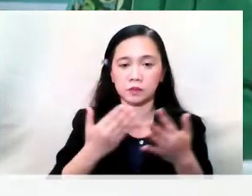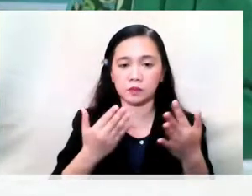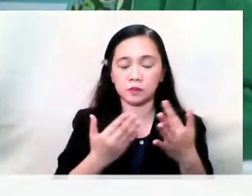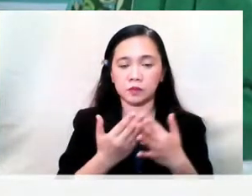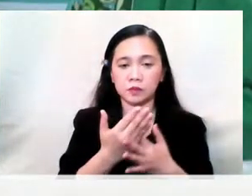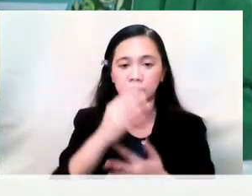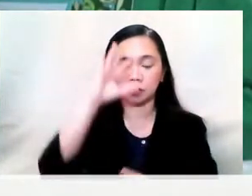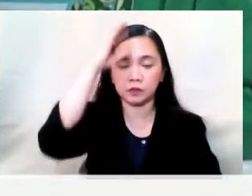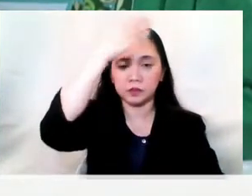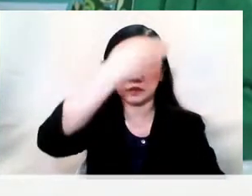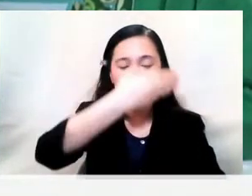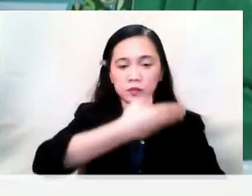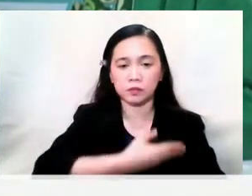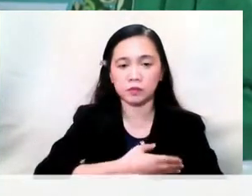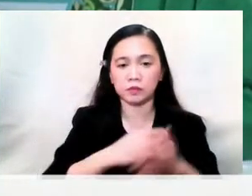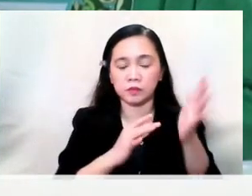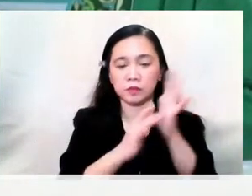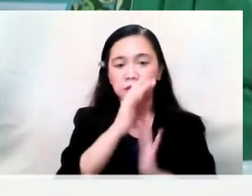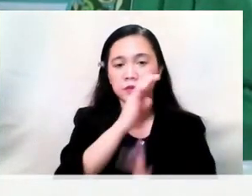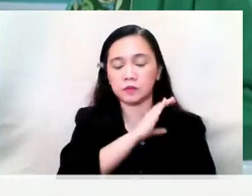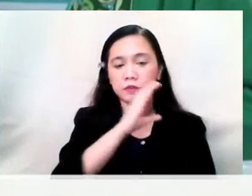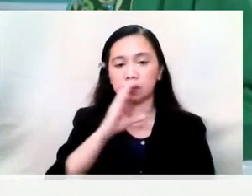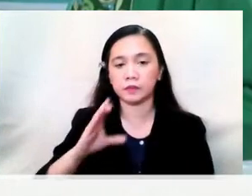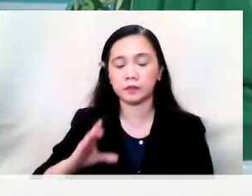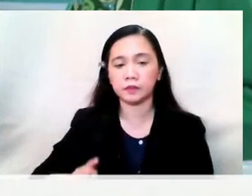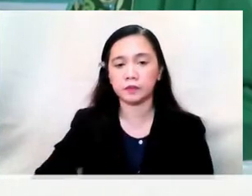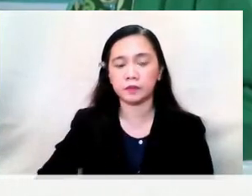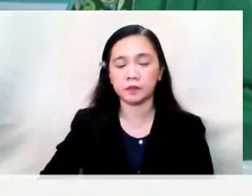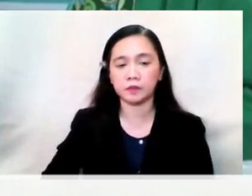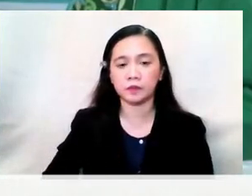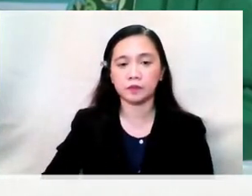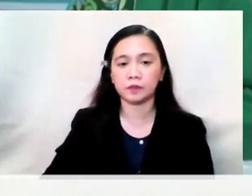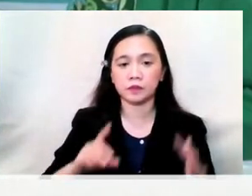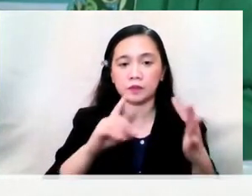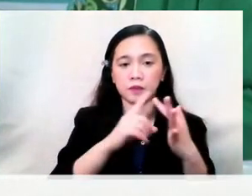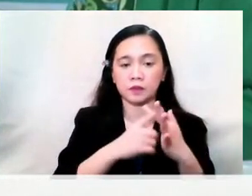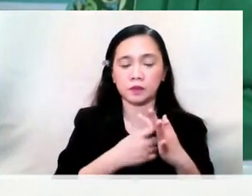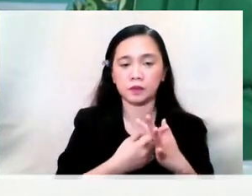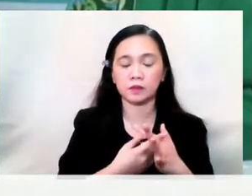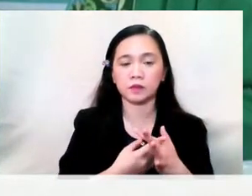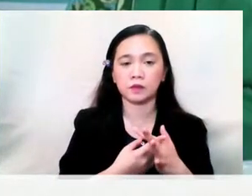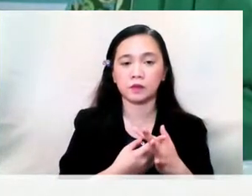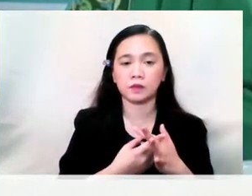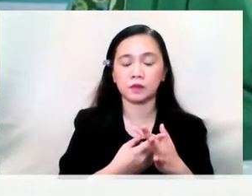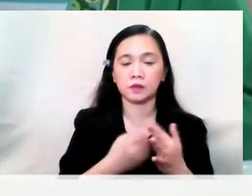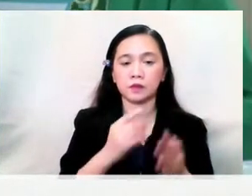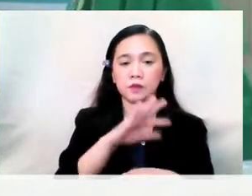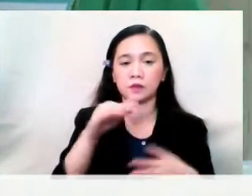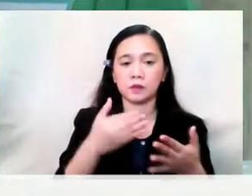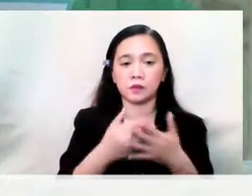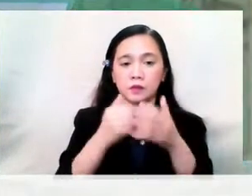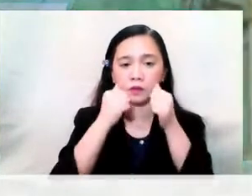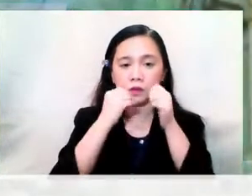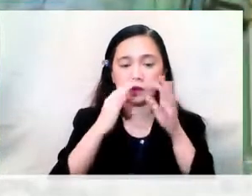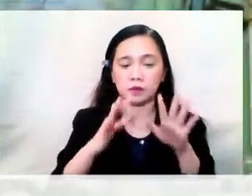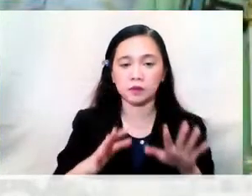anak, si Jesucristo, na siyang pinagmumulan ng bawat kaloob mo sa aming kabutihan.